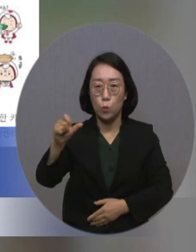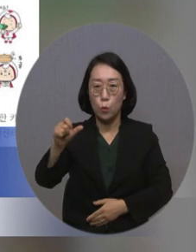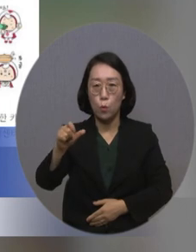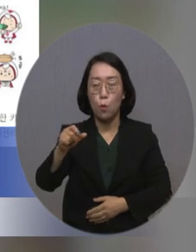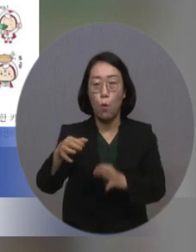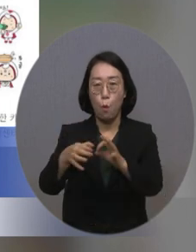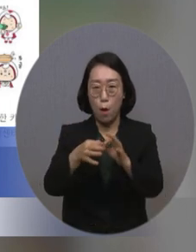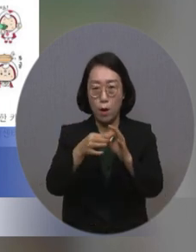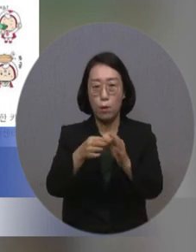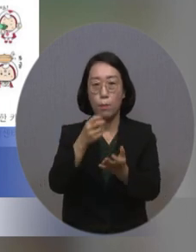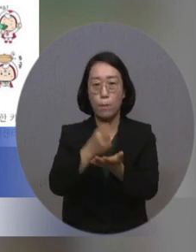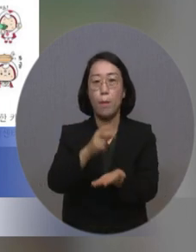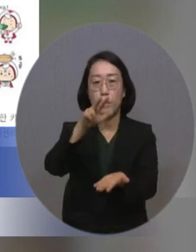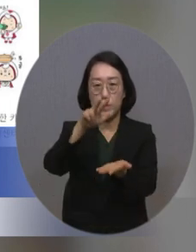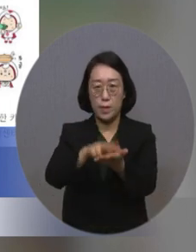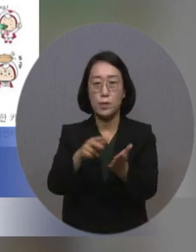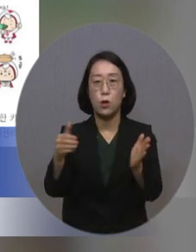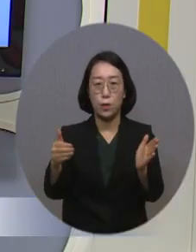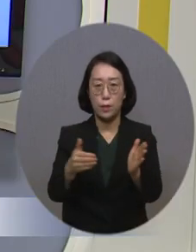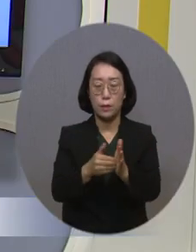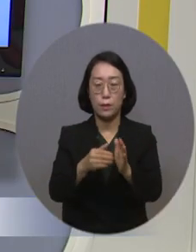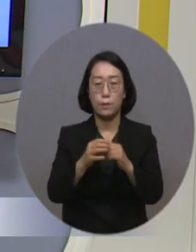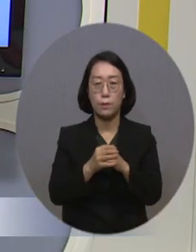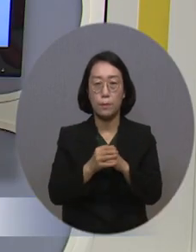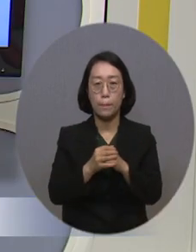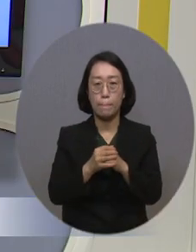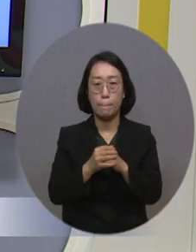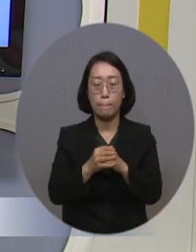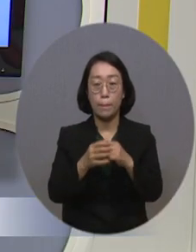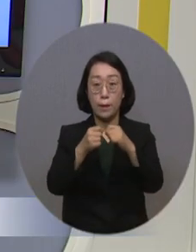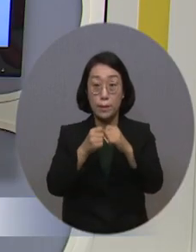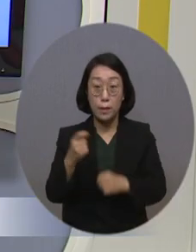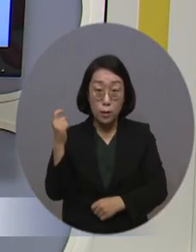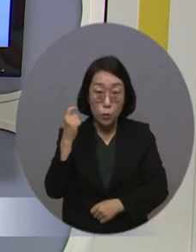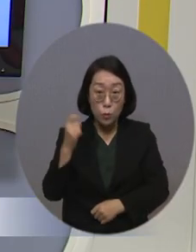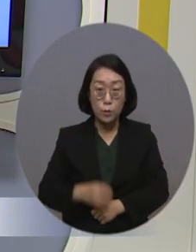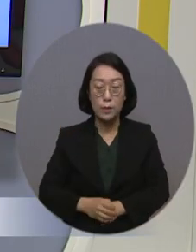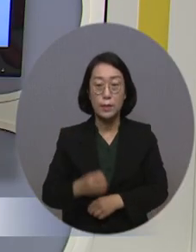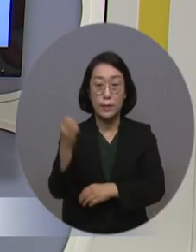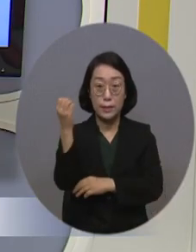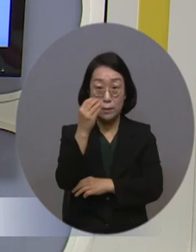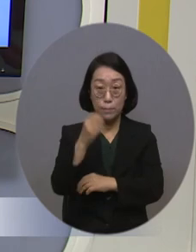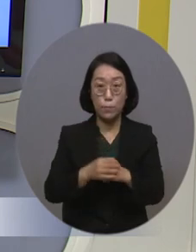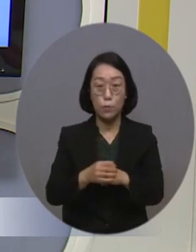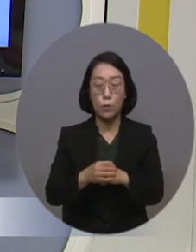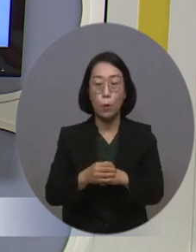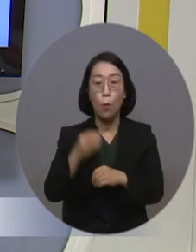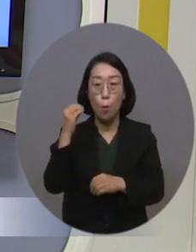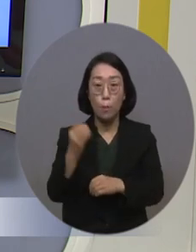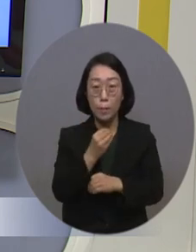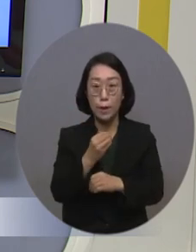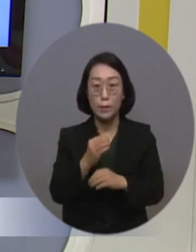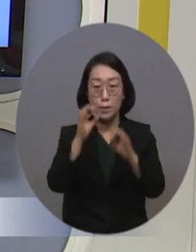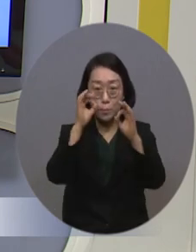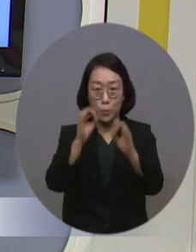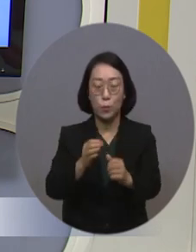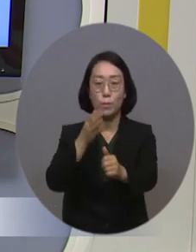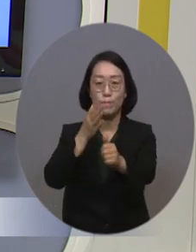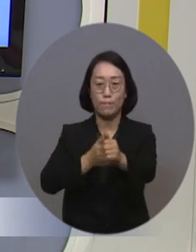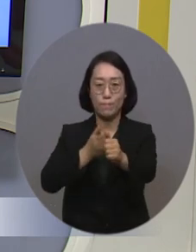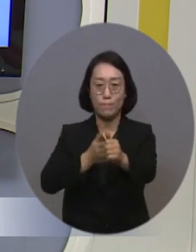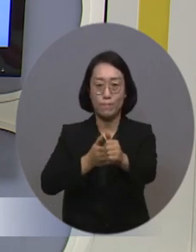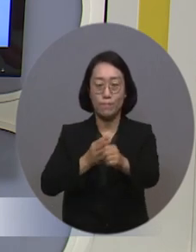관련법에 따라 법정 기념일로 지정됐습니다 더 자세한 뉴스는 장애인 신문과 웰페어뉴스 홈페이지를 통해 확인할 수